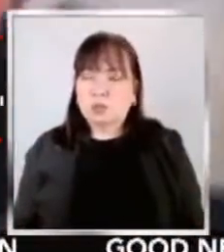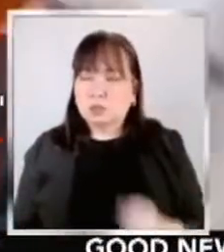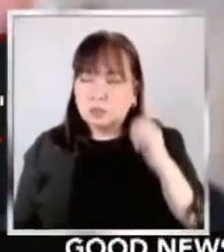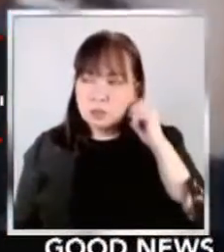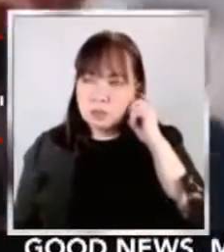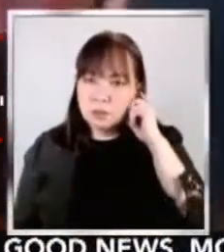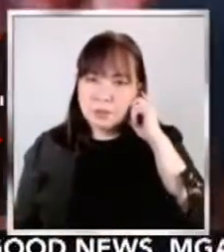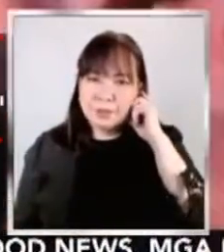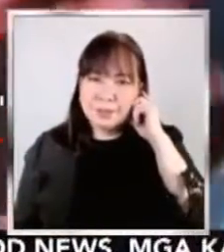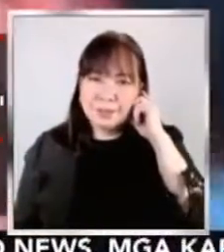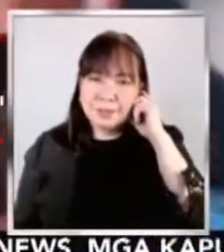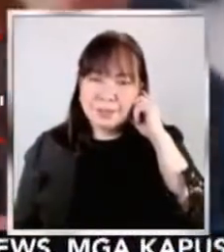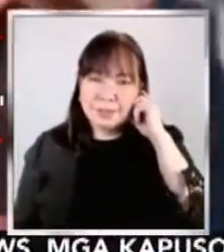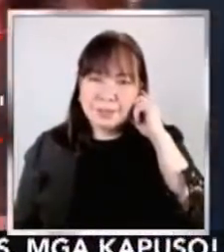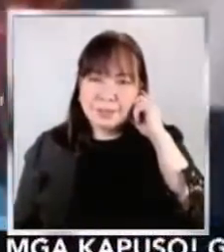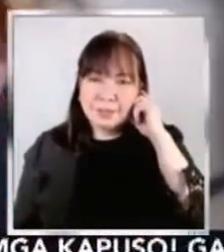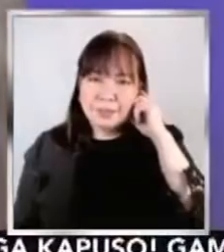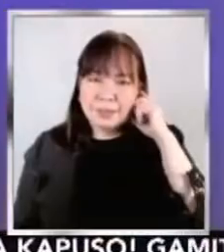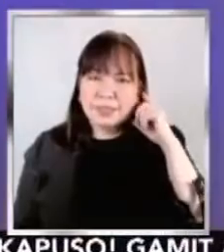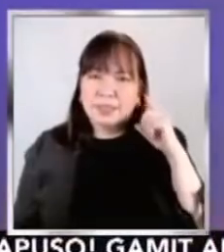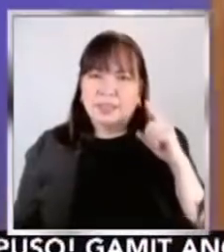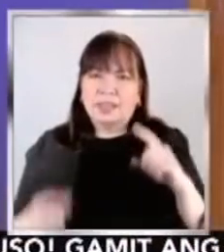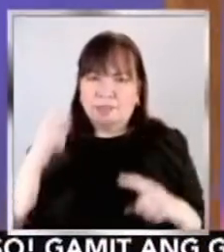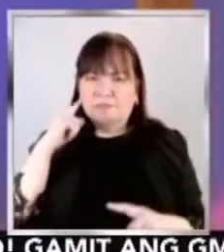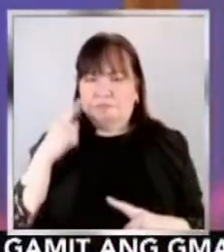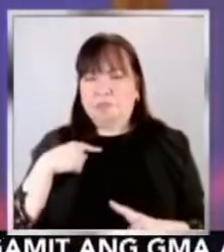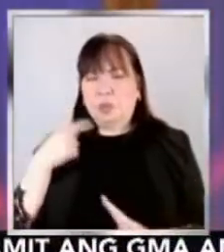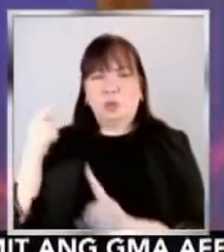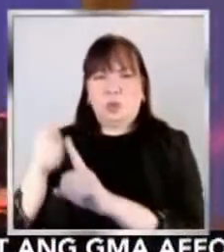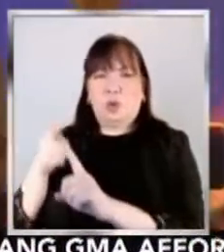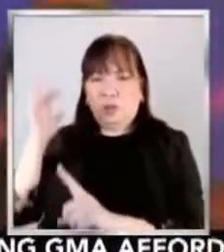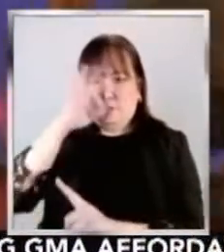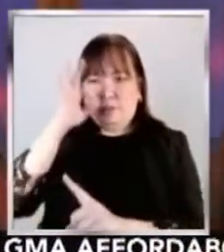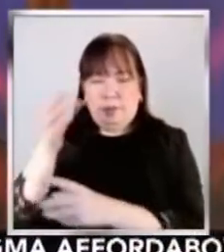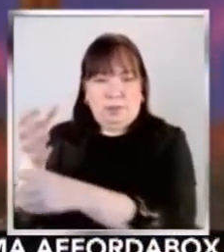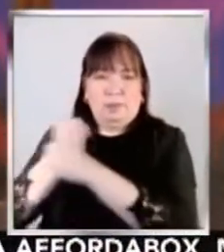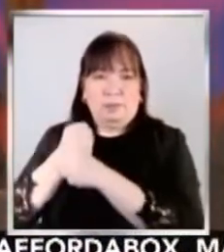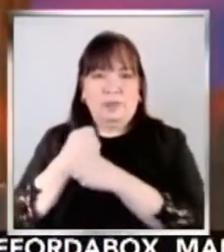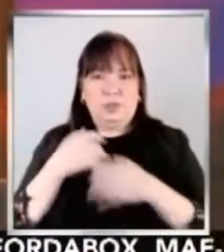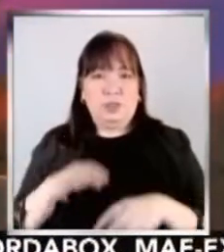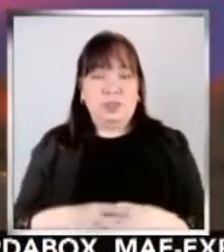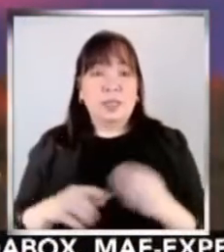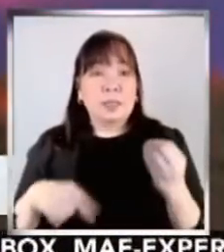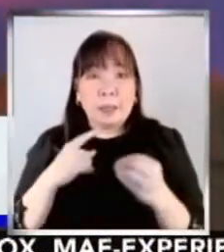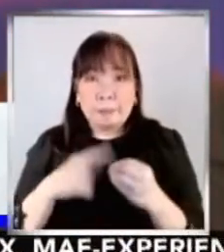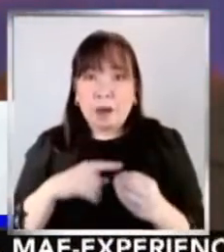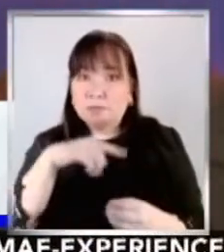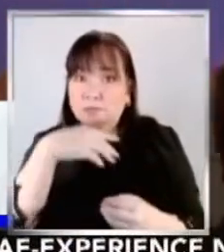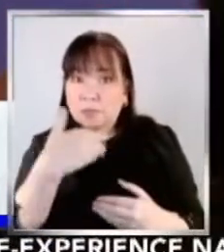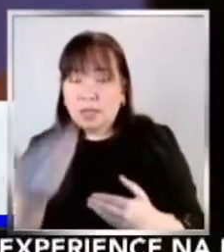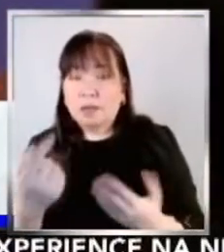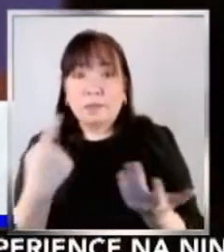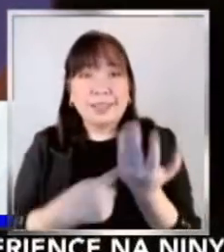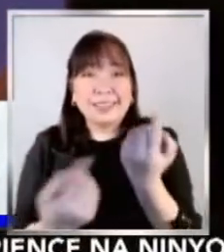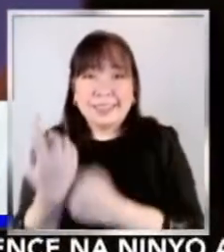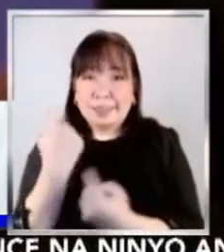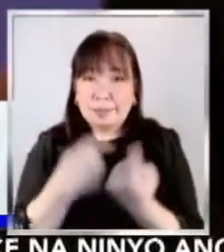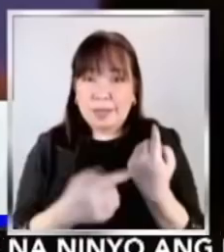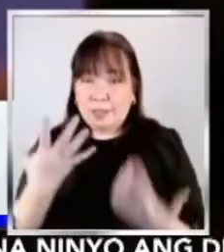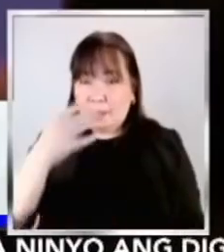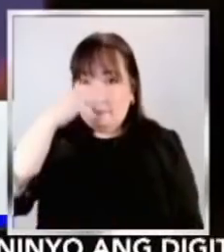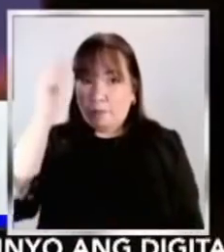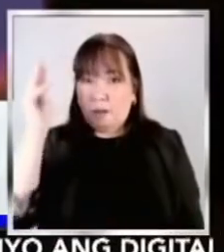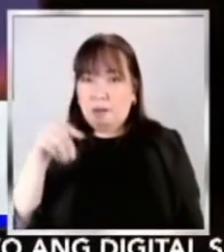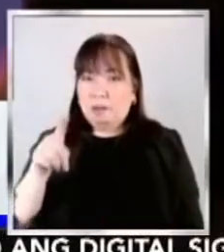are not involved except for our national. Patungkol sa paglahok sa debate na inuorganisa ng COMELEC ngayong Marso, hindi pa tiyak